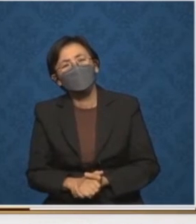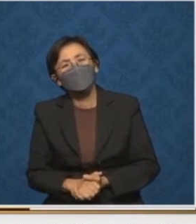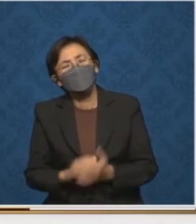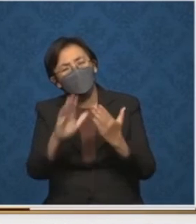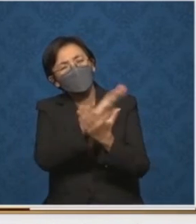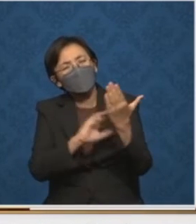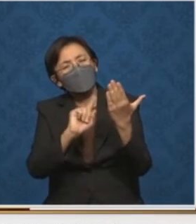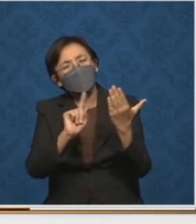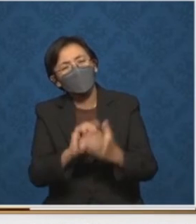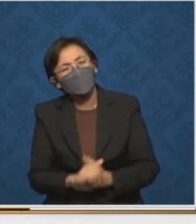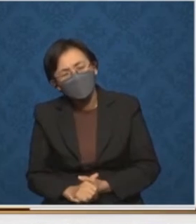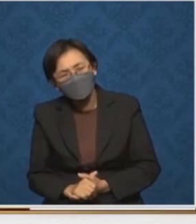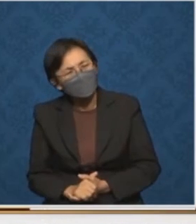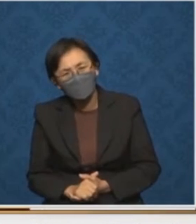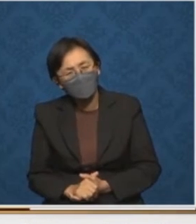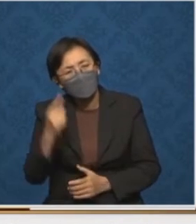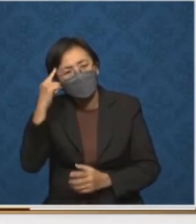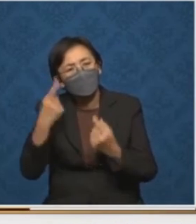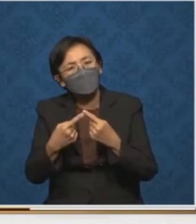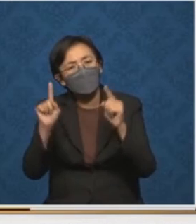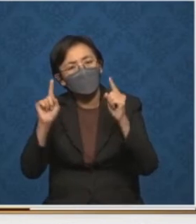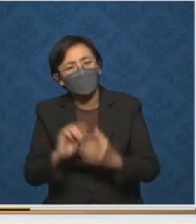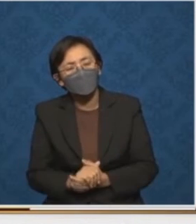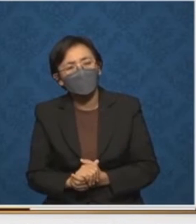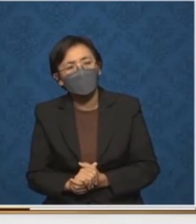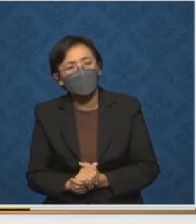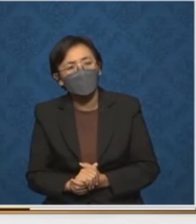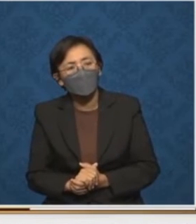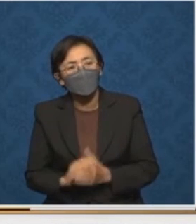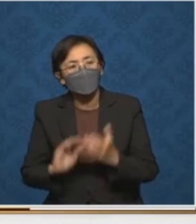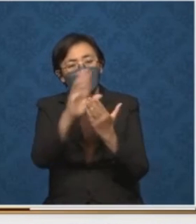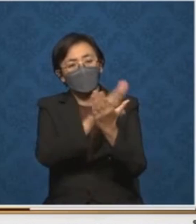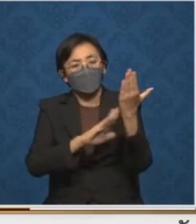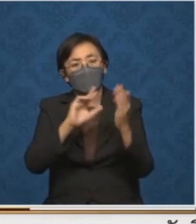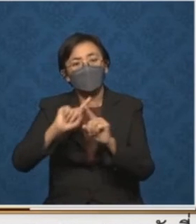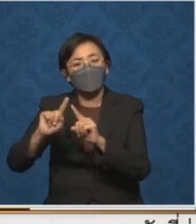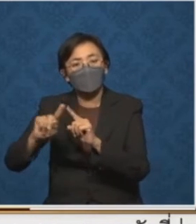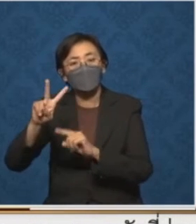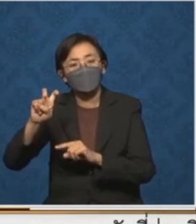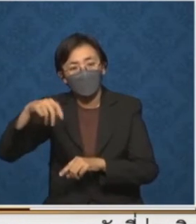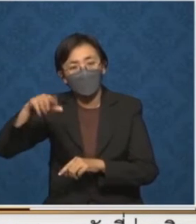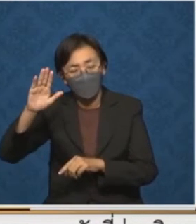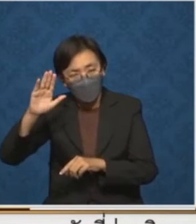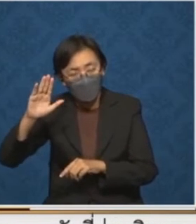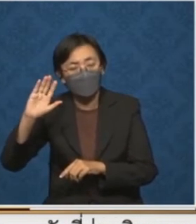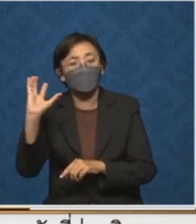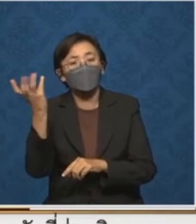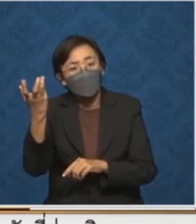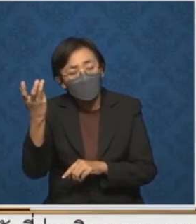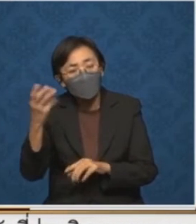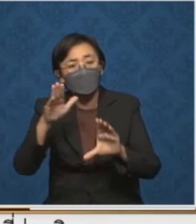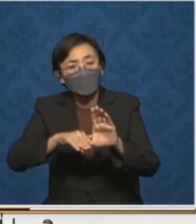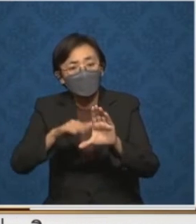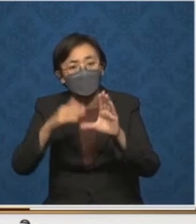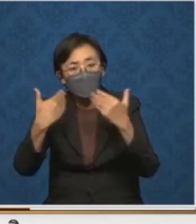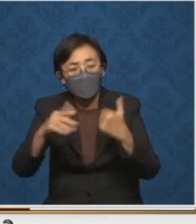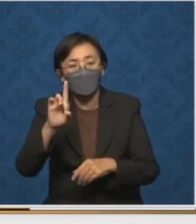ธานเก้าหลีเหือควบา แล้วก็ โอ้ สัญญารักษ์ประเทศไทยเจ็ประ